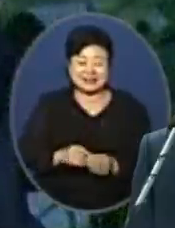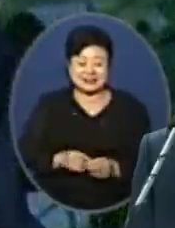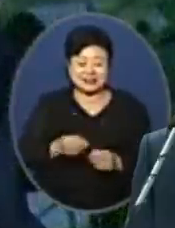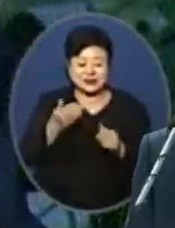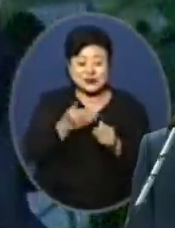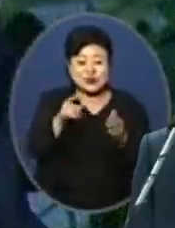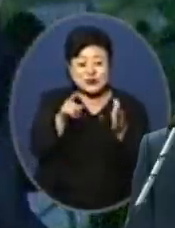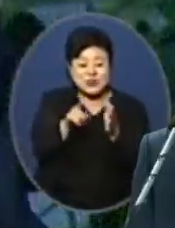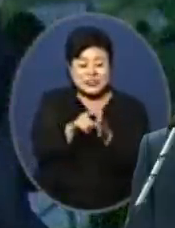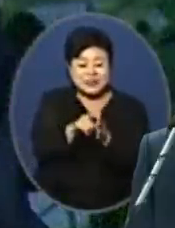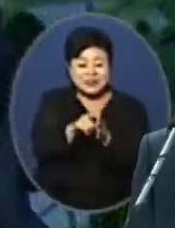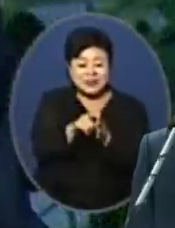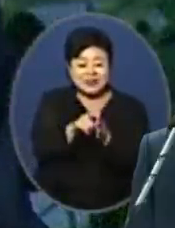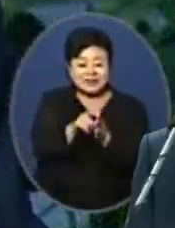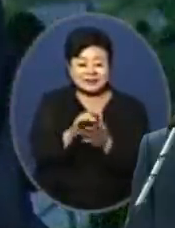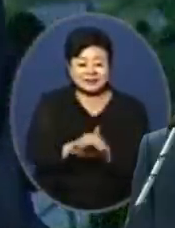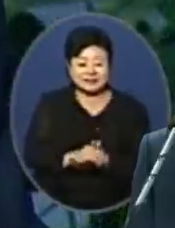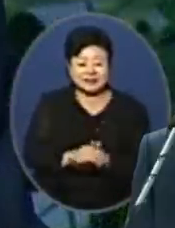위하여